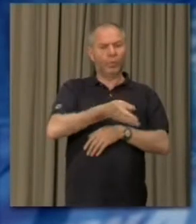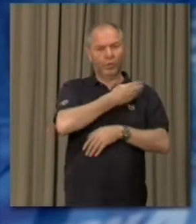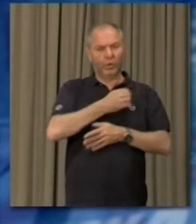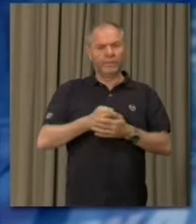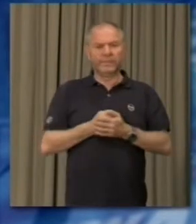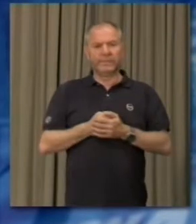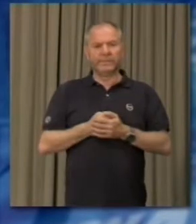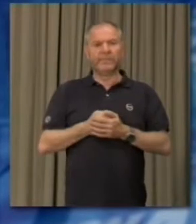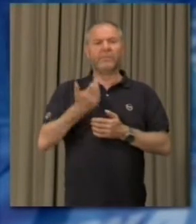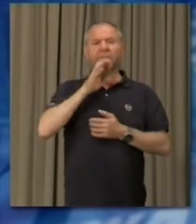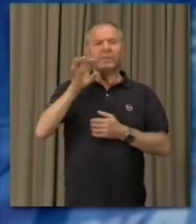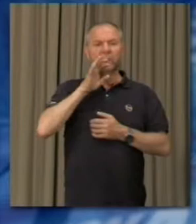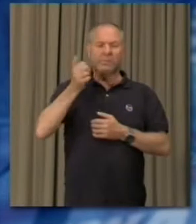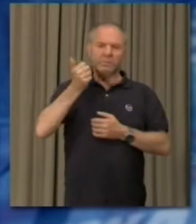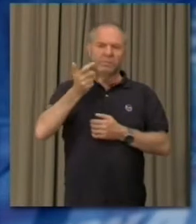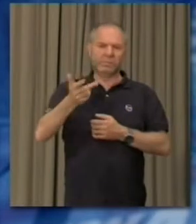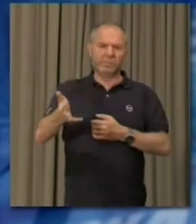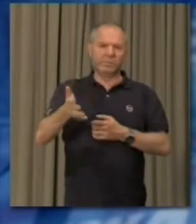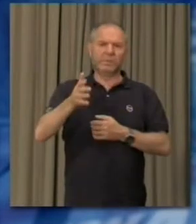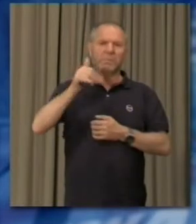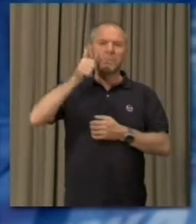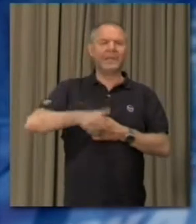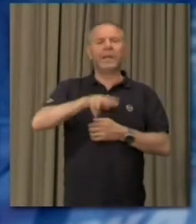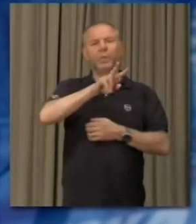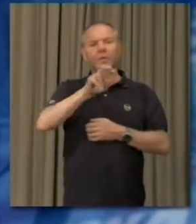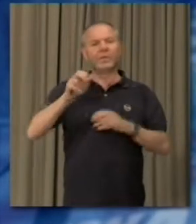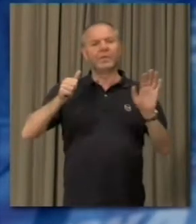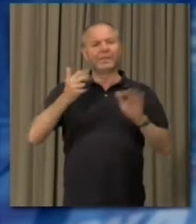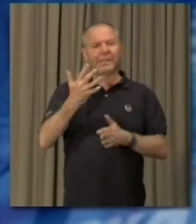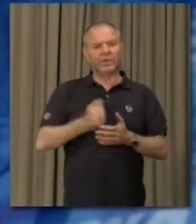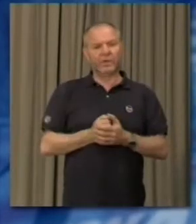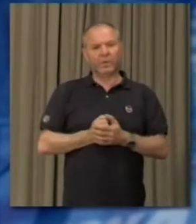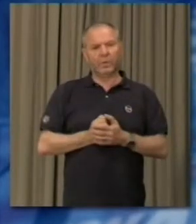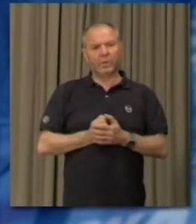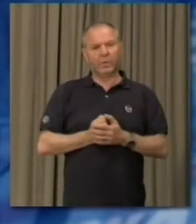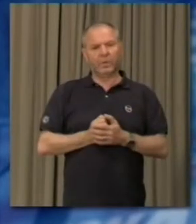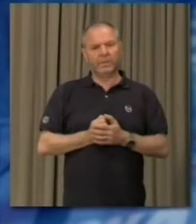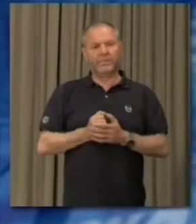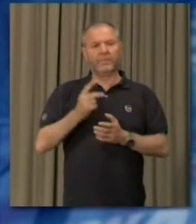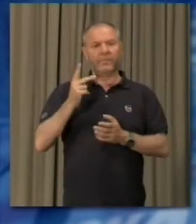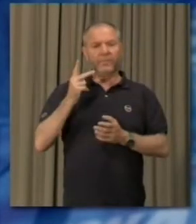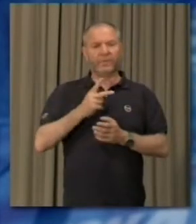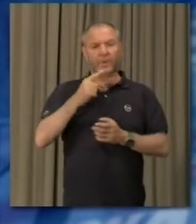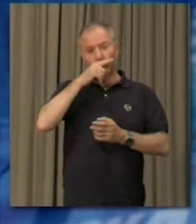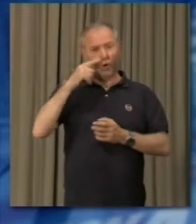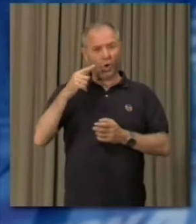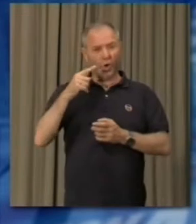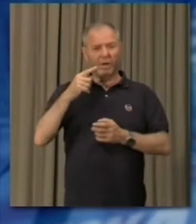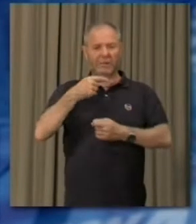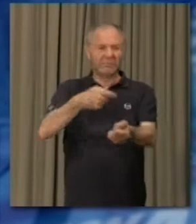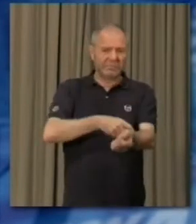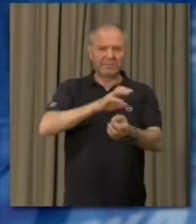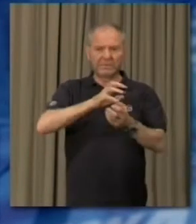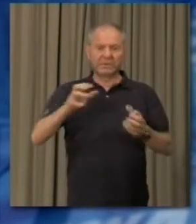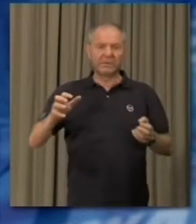i denunciati, le denunce 1.265. Raddoppiata la quantità di stupefacenti sequestrati da 700 grammi